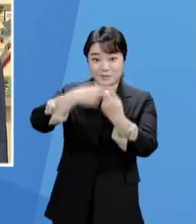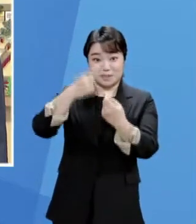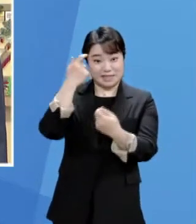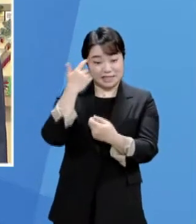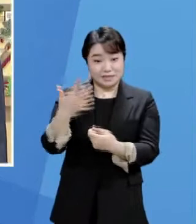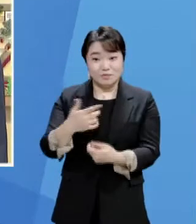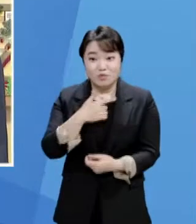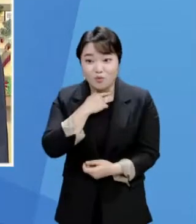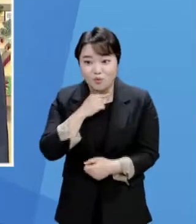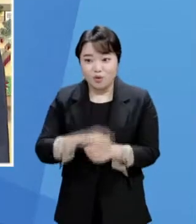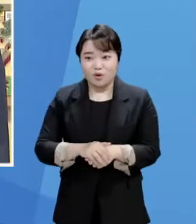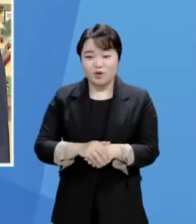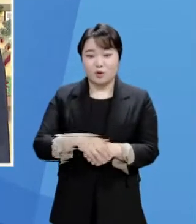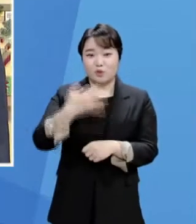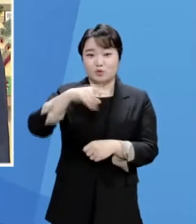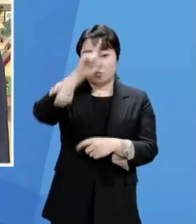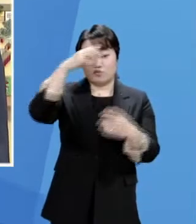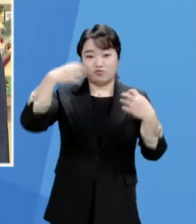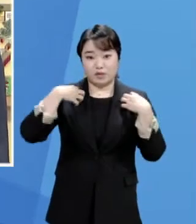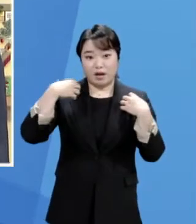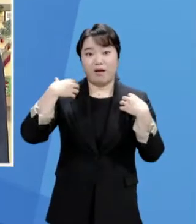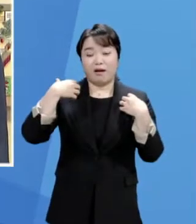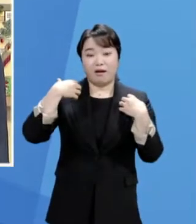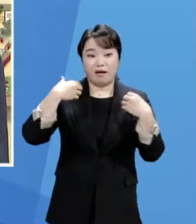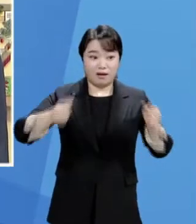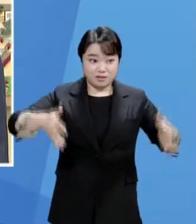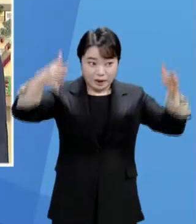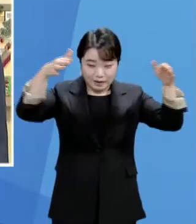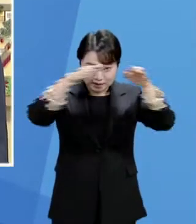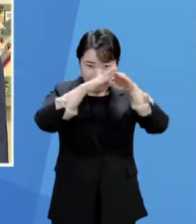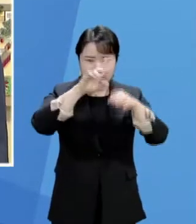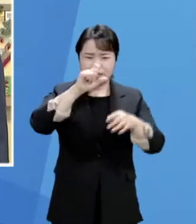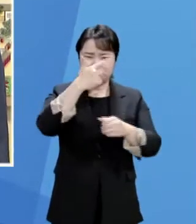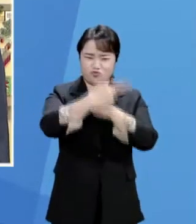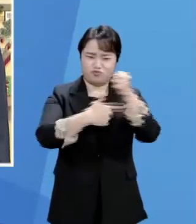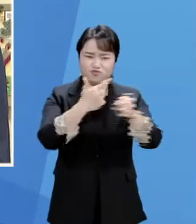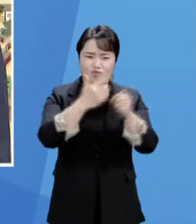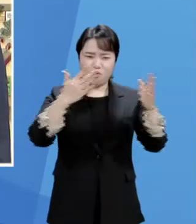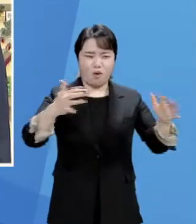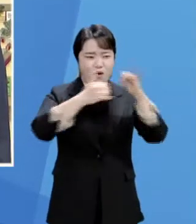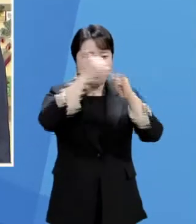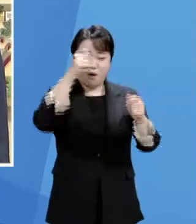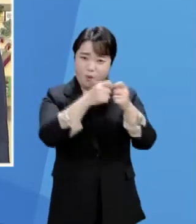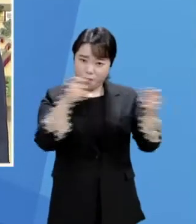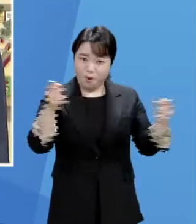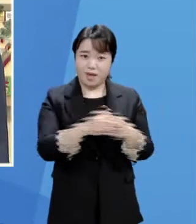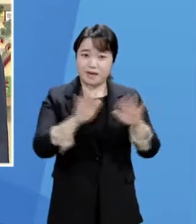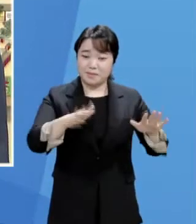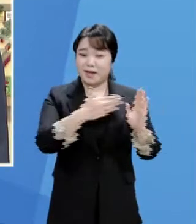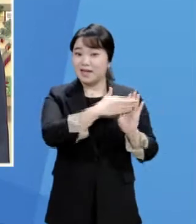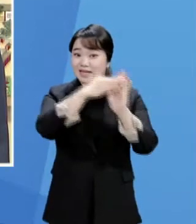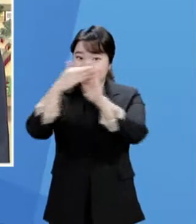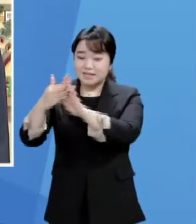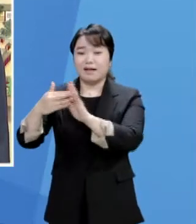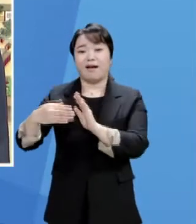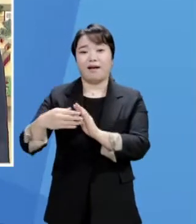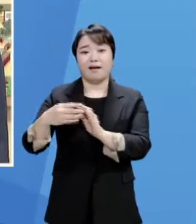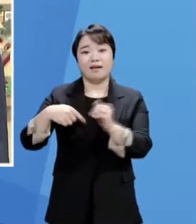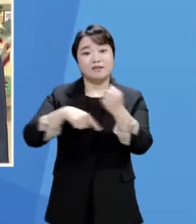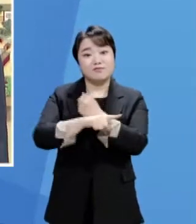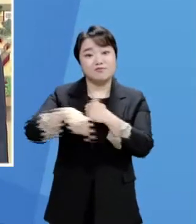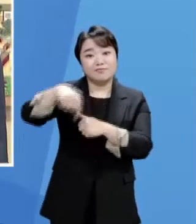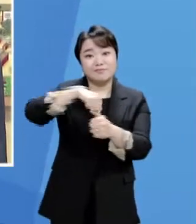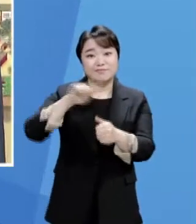해볼게요. 종로구청사는 46년을 넘어서 역사를 가진 청사입니다. 이번에 이전을 하게 됐는데 배경은